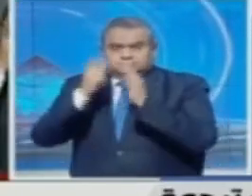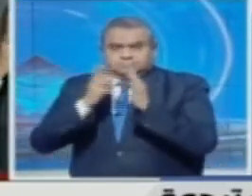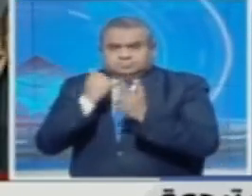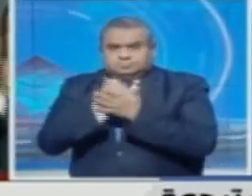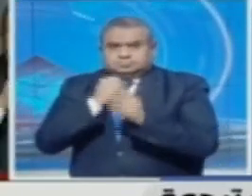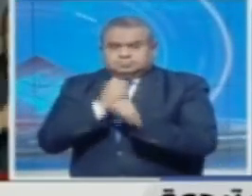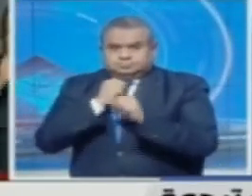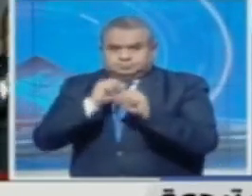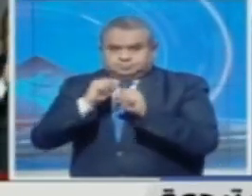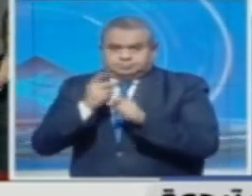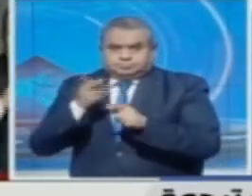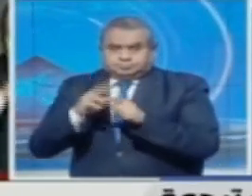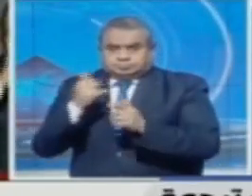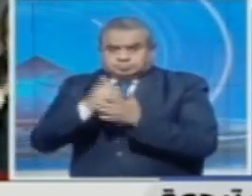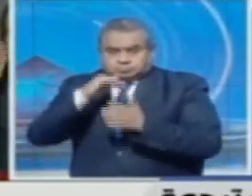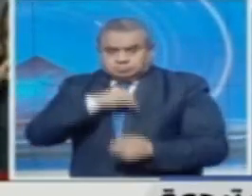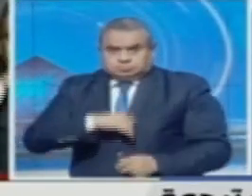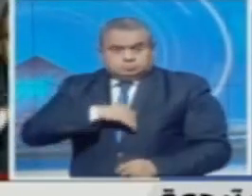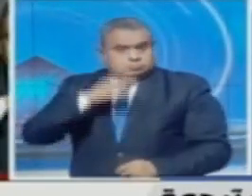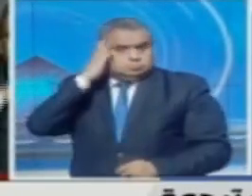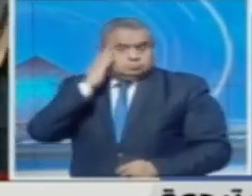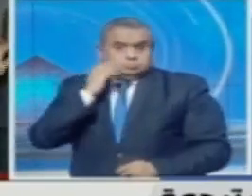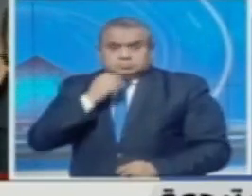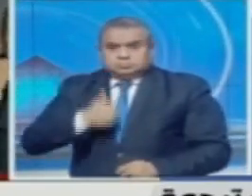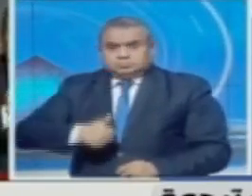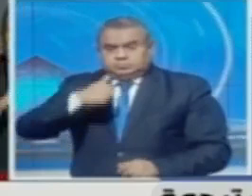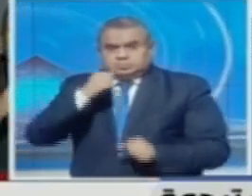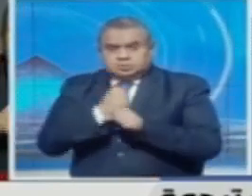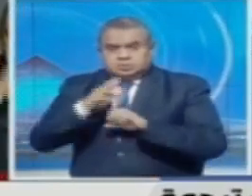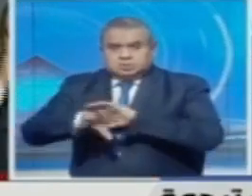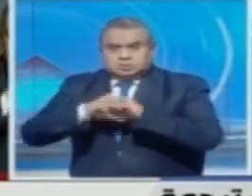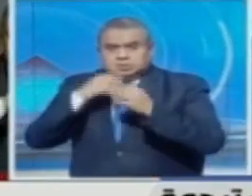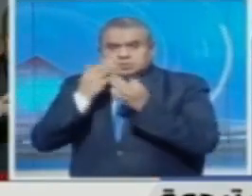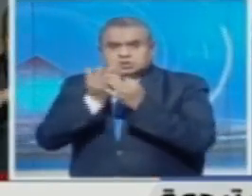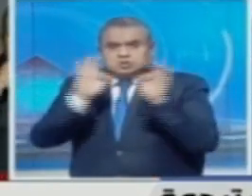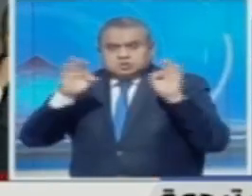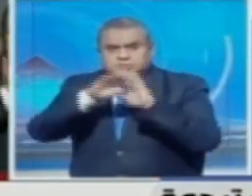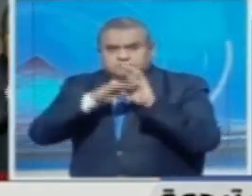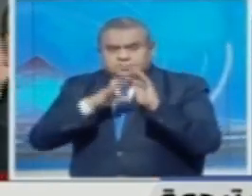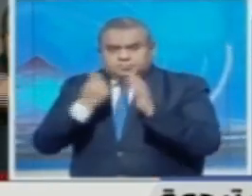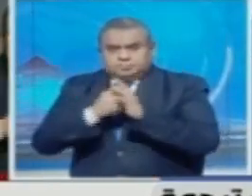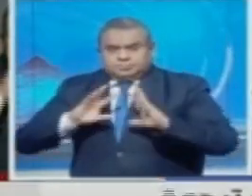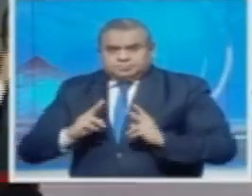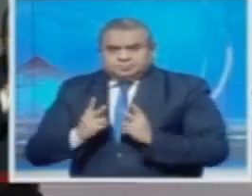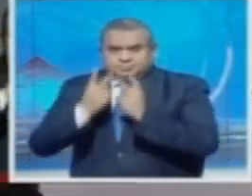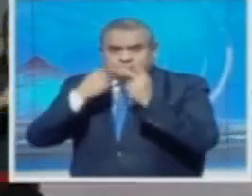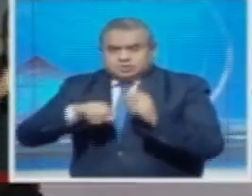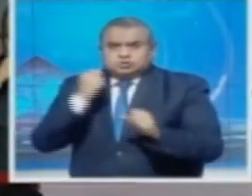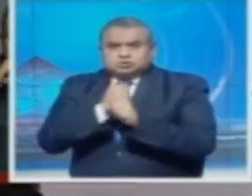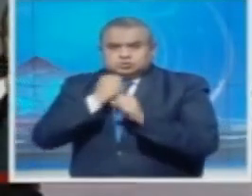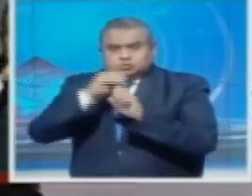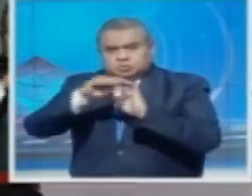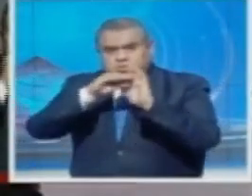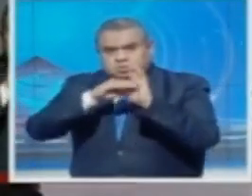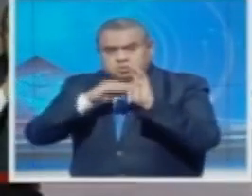التحديات. ونقدر أن هناك حاجة لتبني منظور شامل يضع تمويل التنمية في قلب أجندة العمل